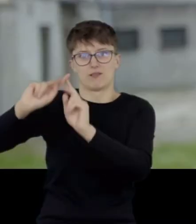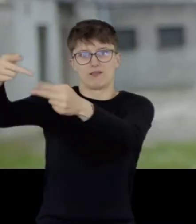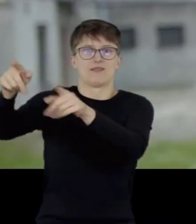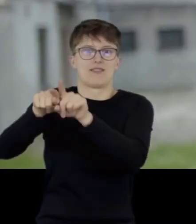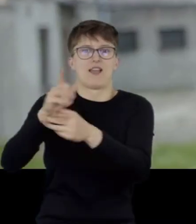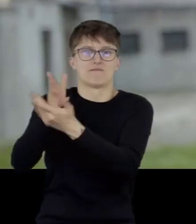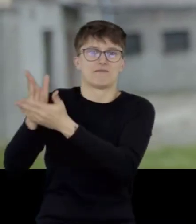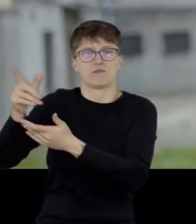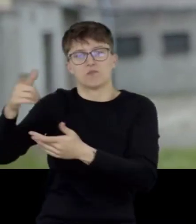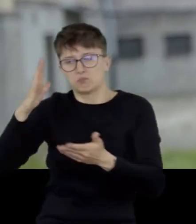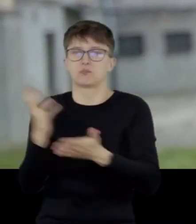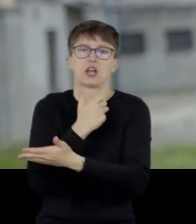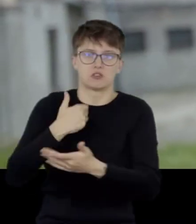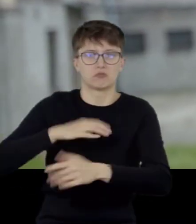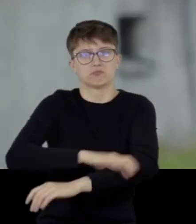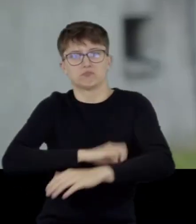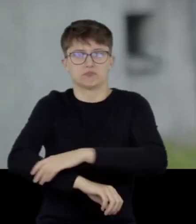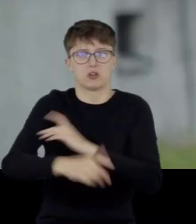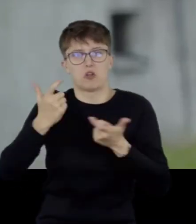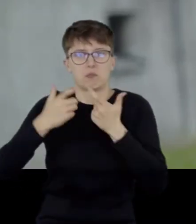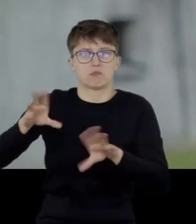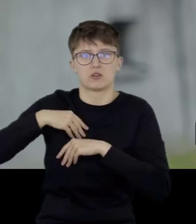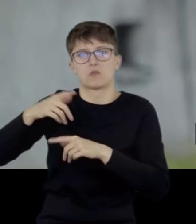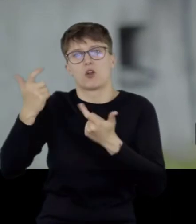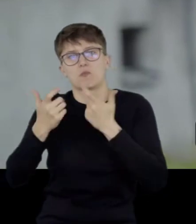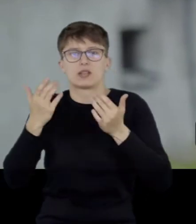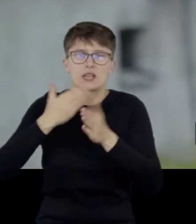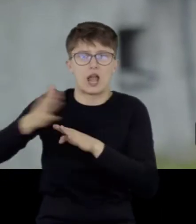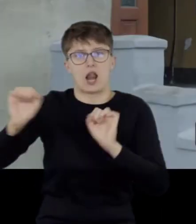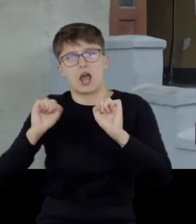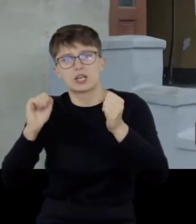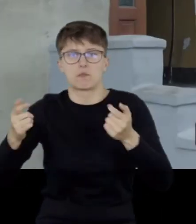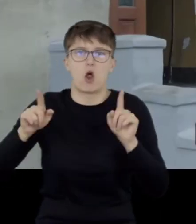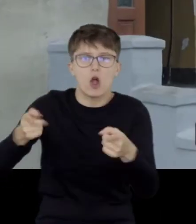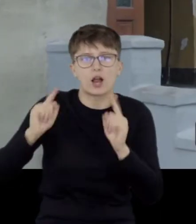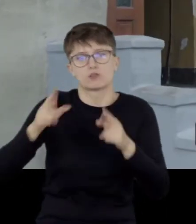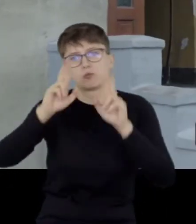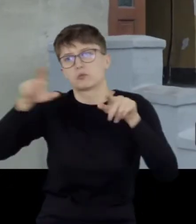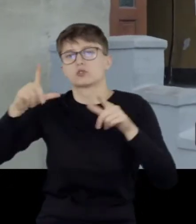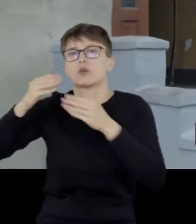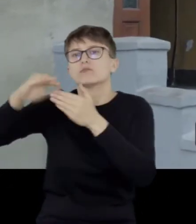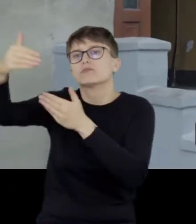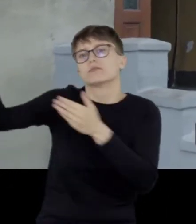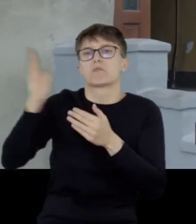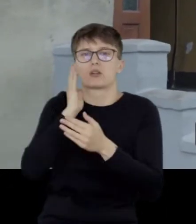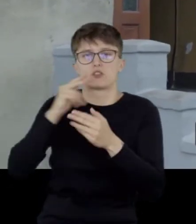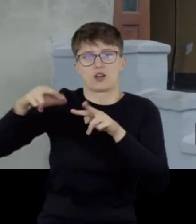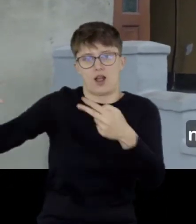lokalnych, jakby przejmują trochę pałeczkę i jakby dalej animują i organizują pozostałych